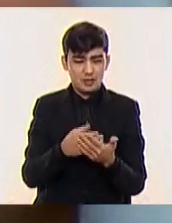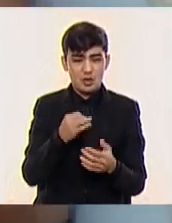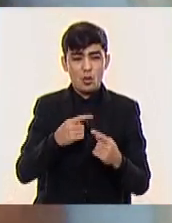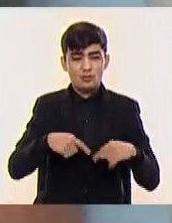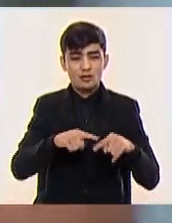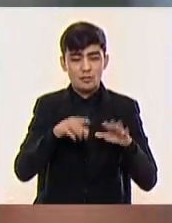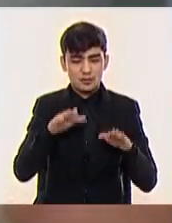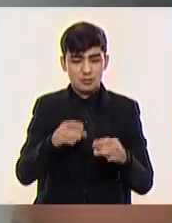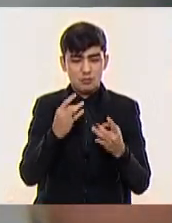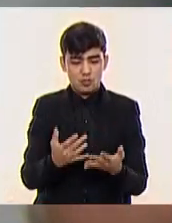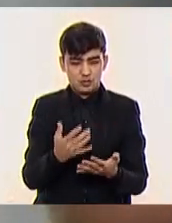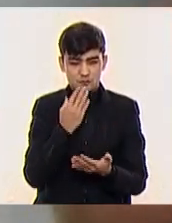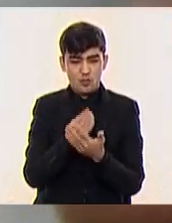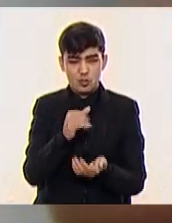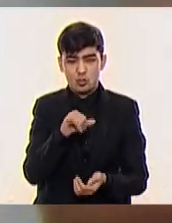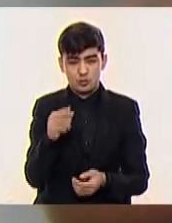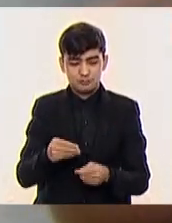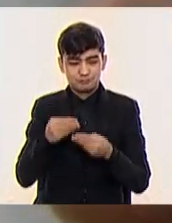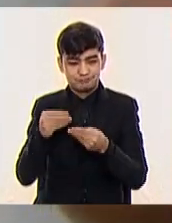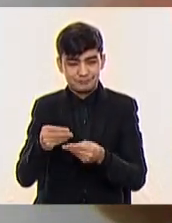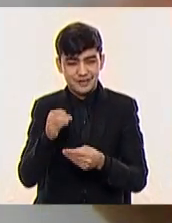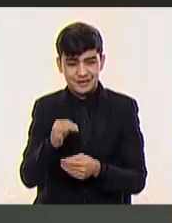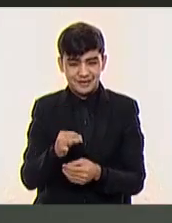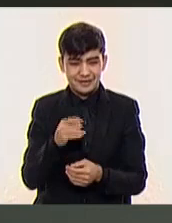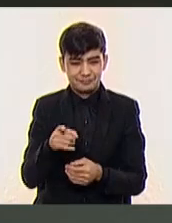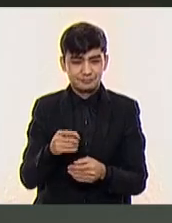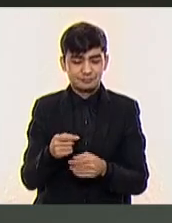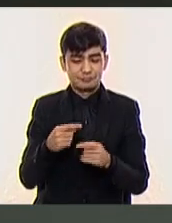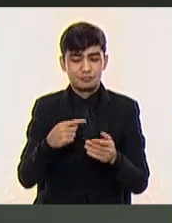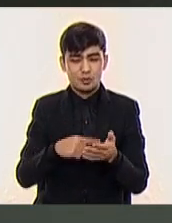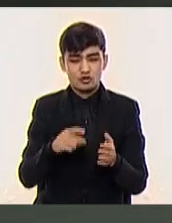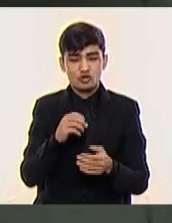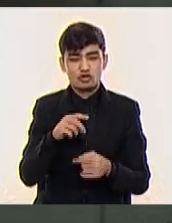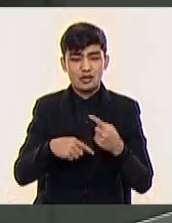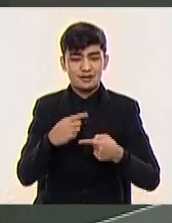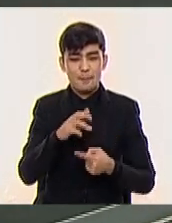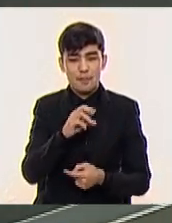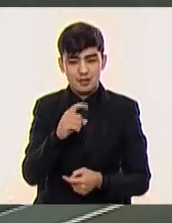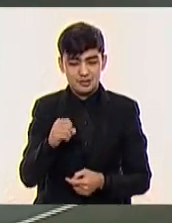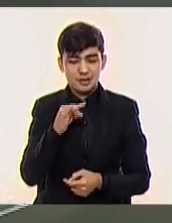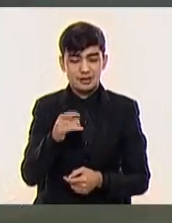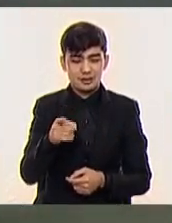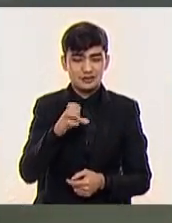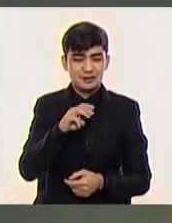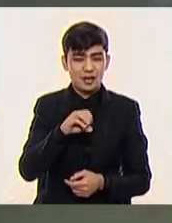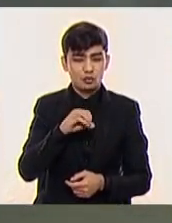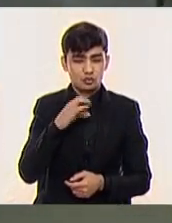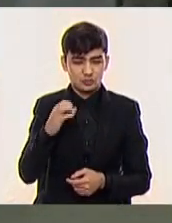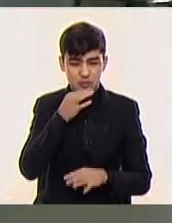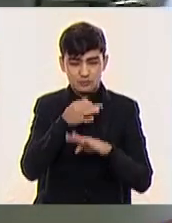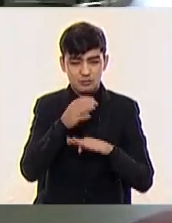месте нужно просто предъявить удостоверение личности. Его пропустят через базу и определят статус посетителя.